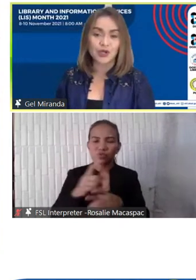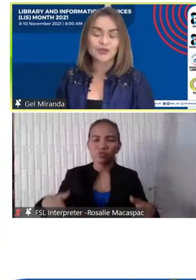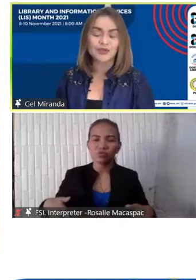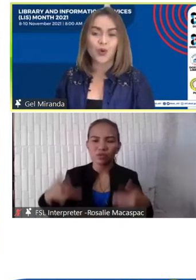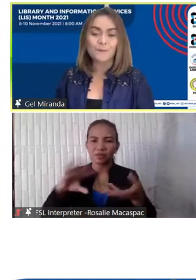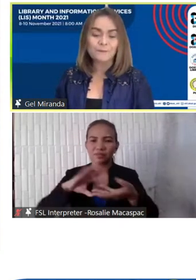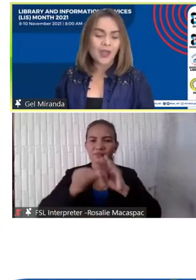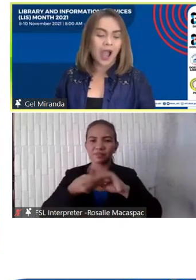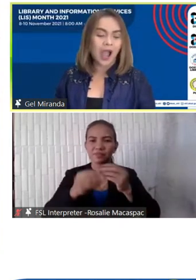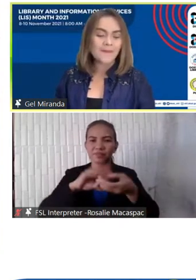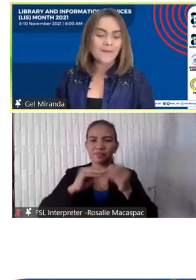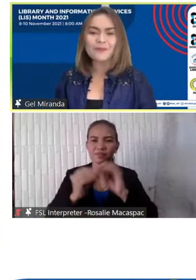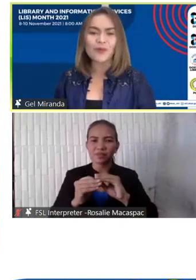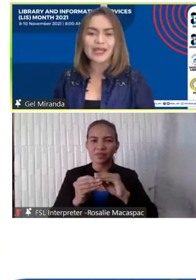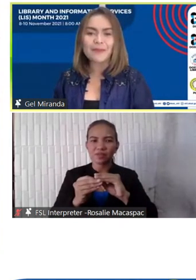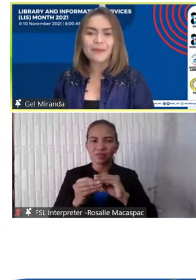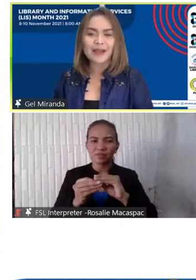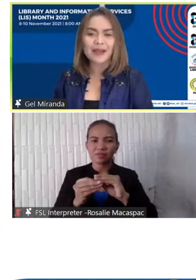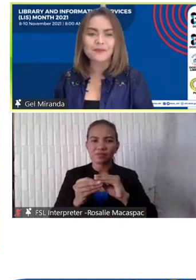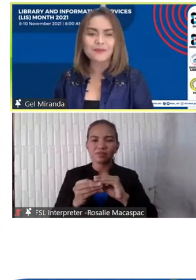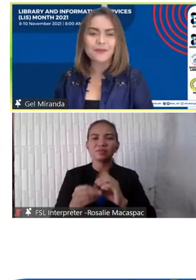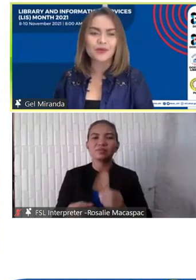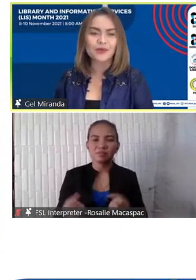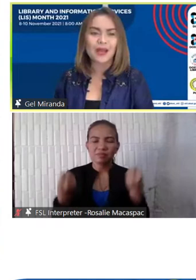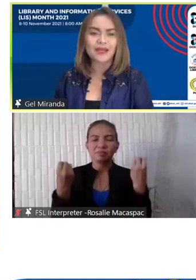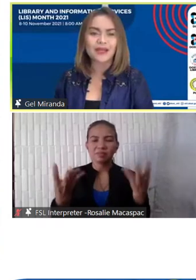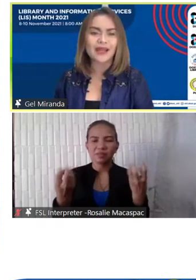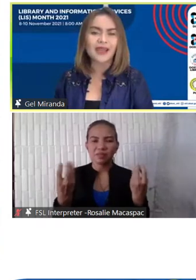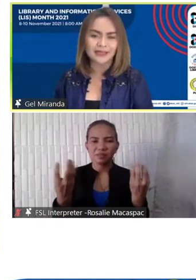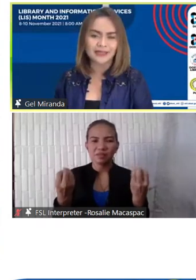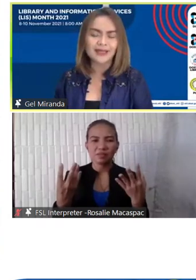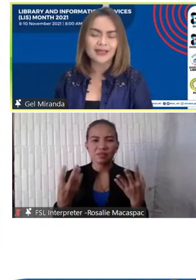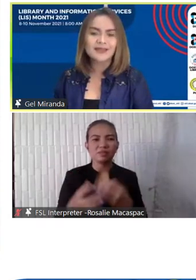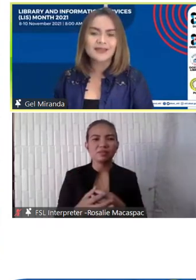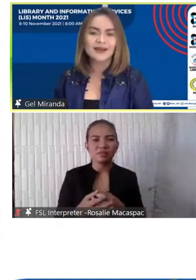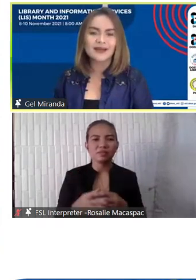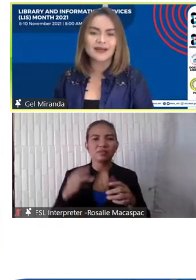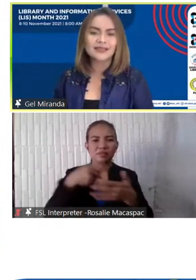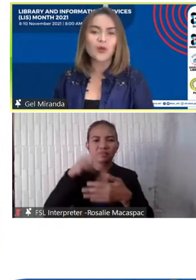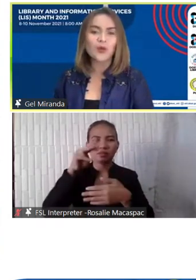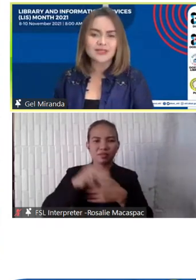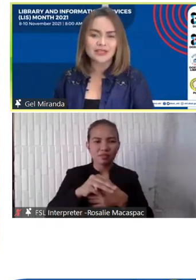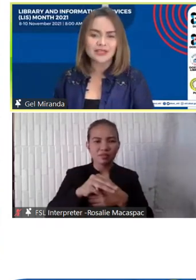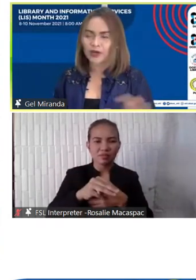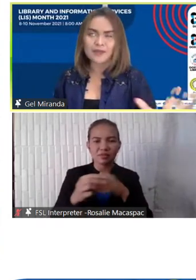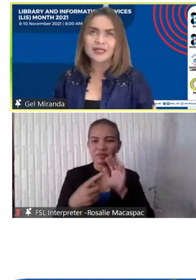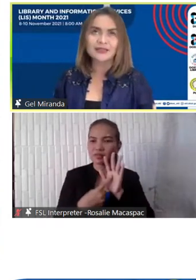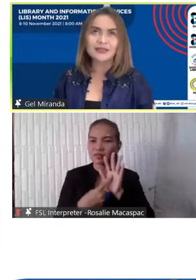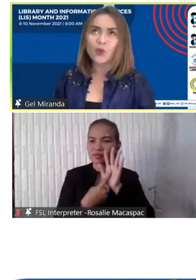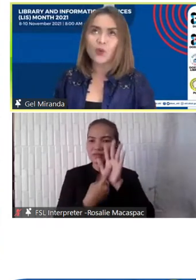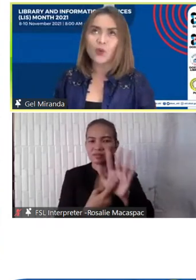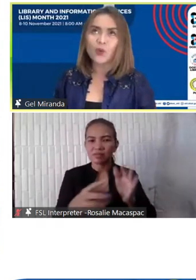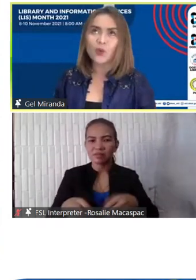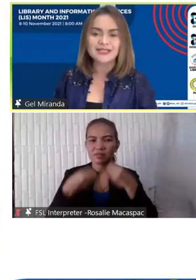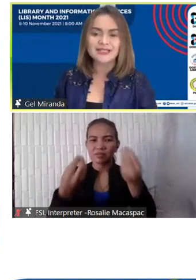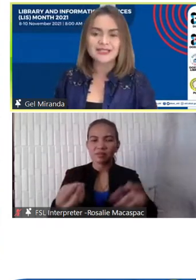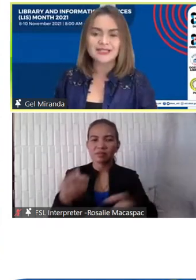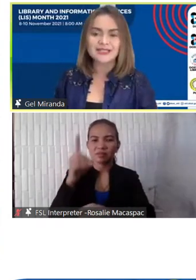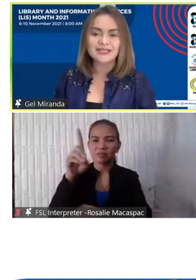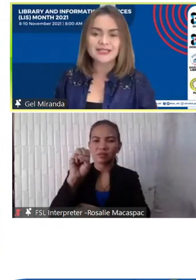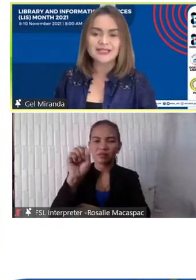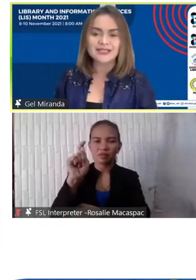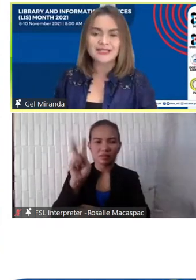intervention. So marami na po, napakaraming programa na naihatid ng DOST-TV or I mean ng DOST-TV